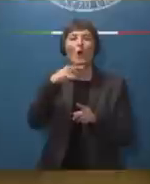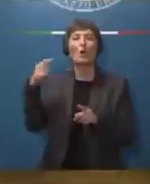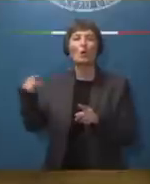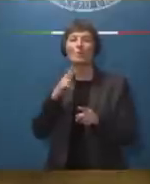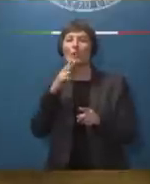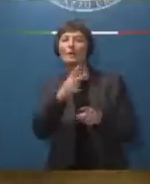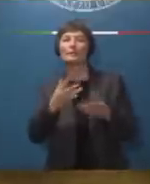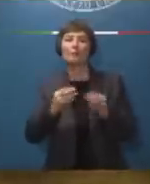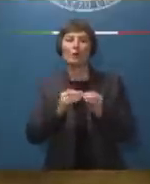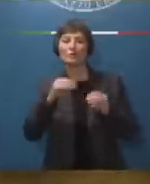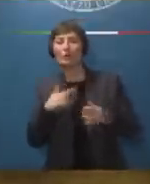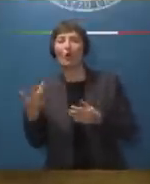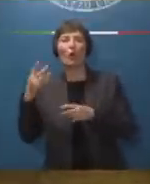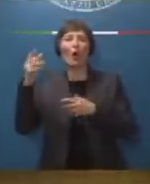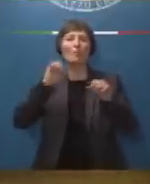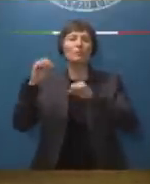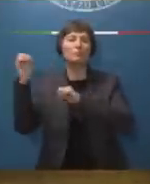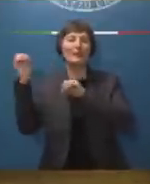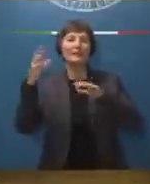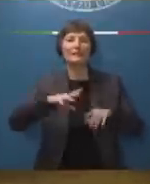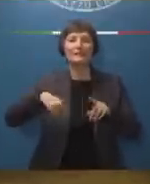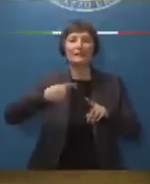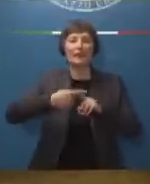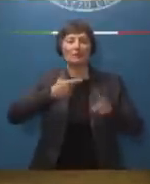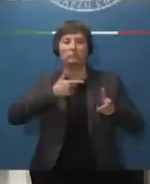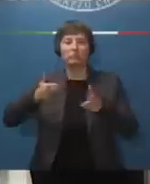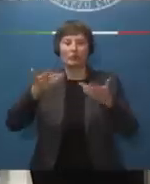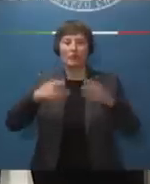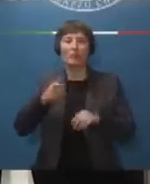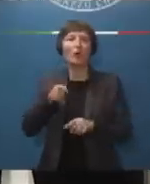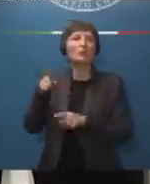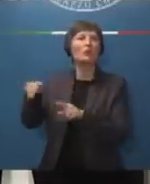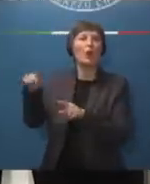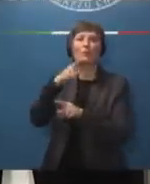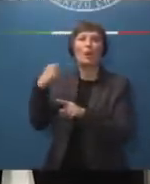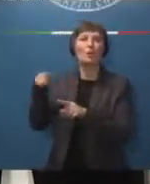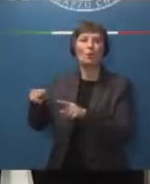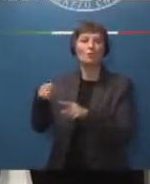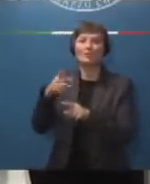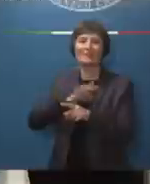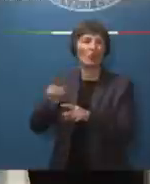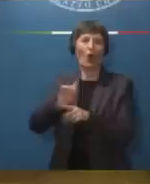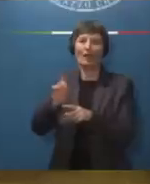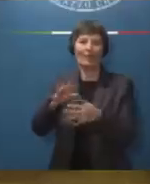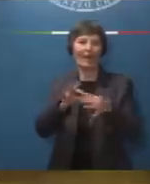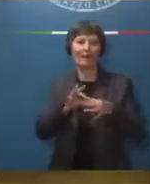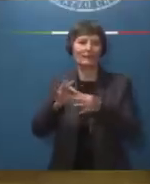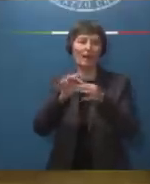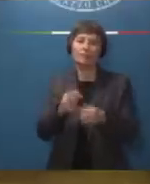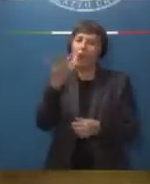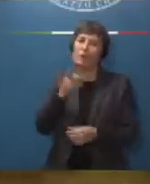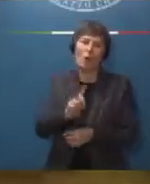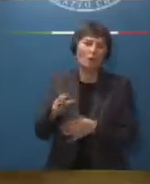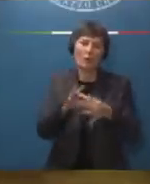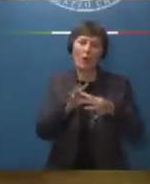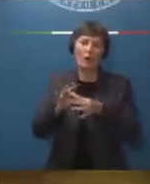propri missili e con l'artiglieria perché non sono interessati della pace non non vogliono la pace però